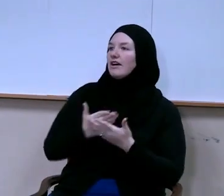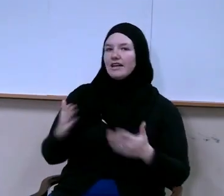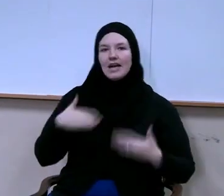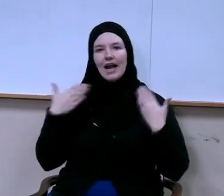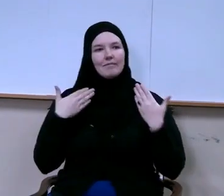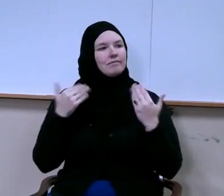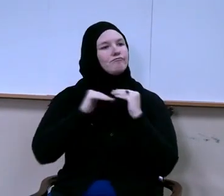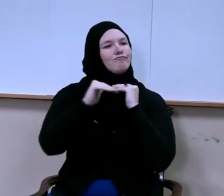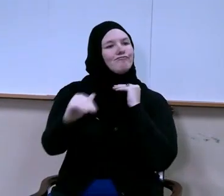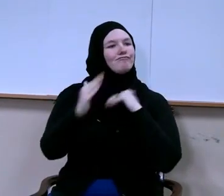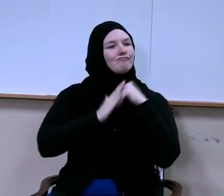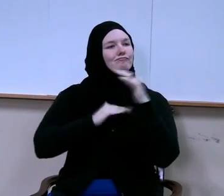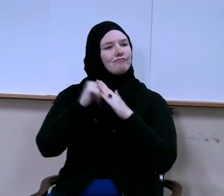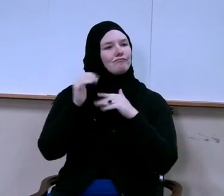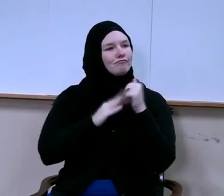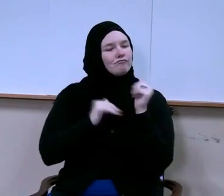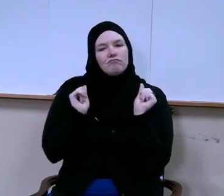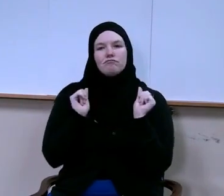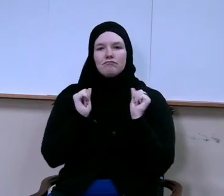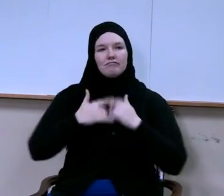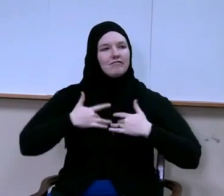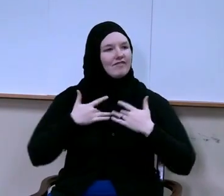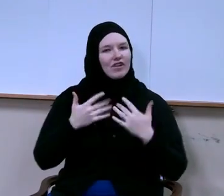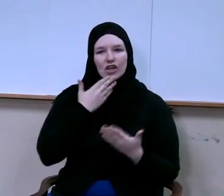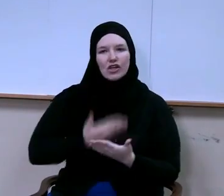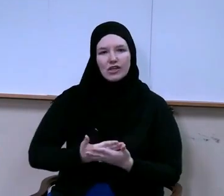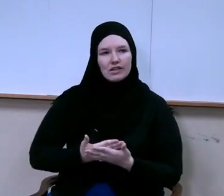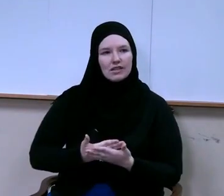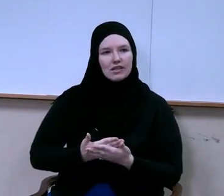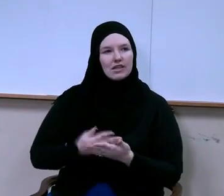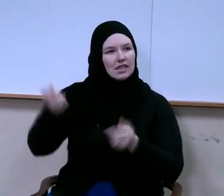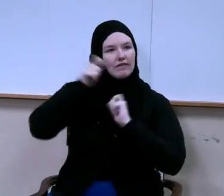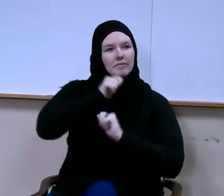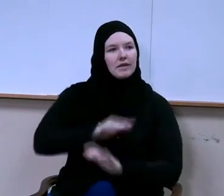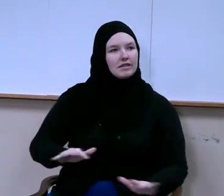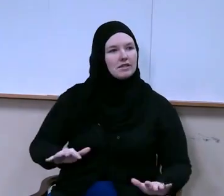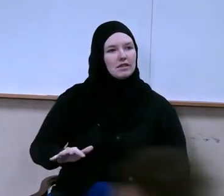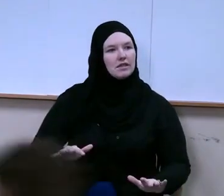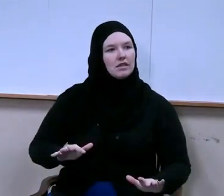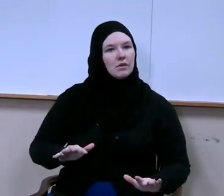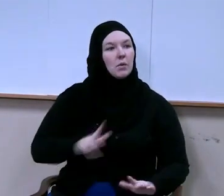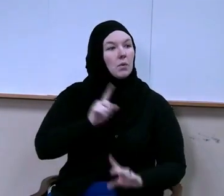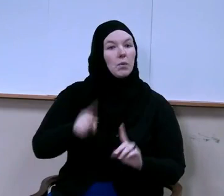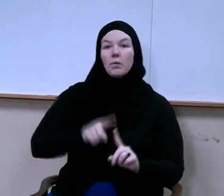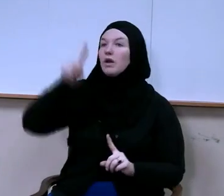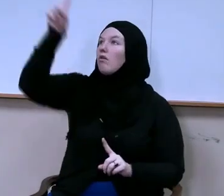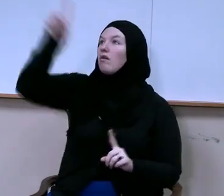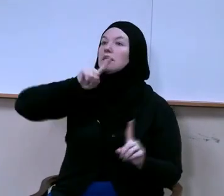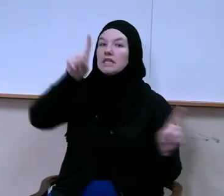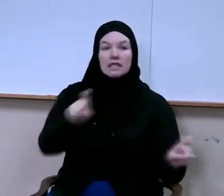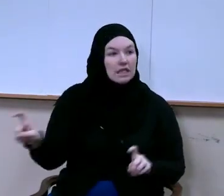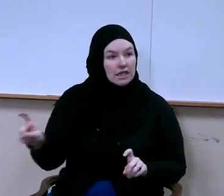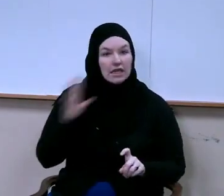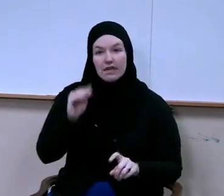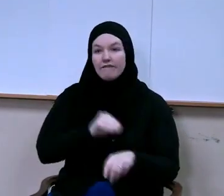he is stable, he is comfortable. وَإِنْ أَصَابَتْهُ فِتْنَةٍ انْقَلَبَ عَلَى وَجْهِهِ. When he is tested or